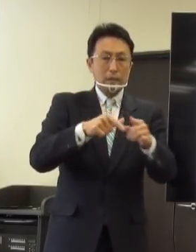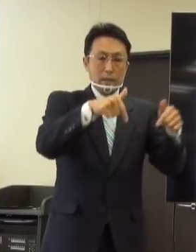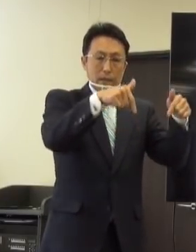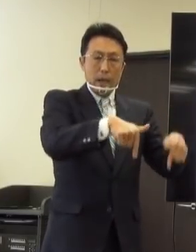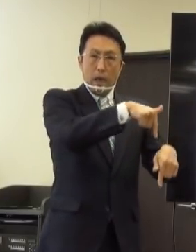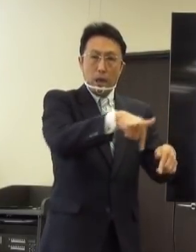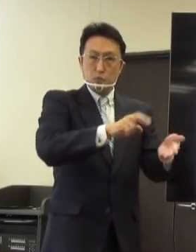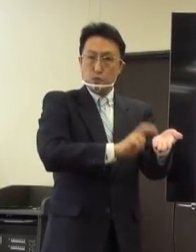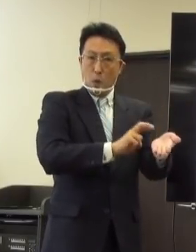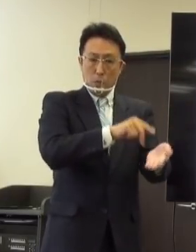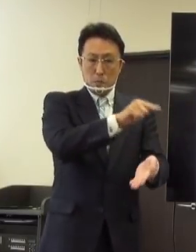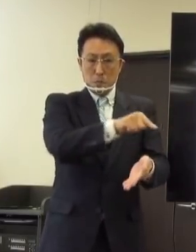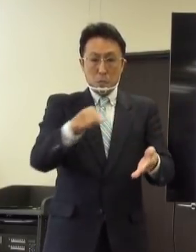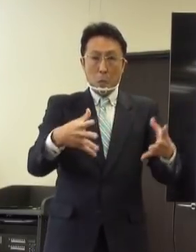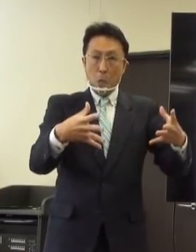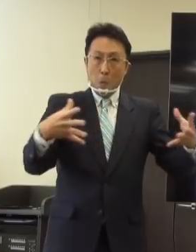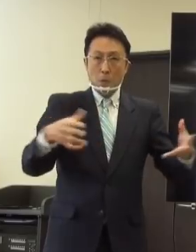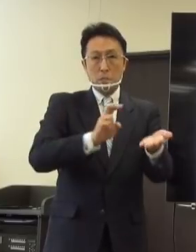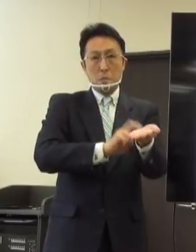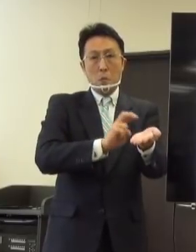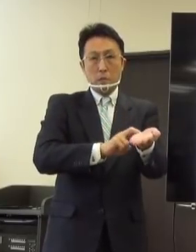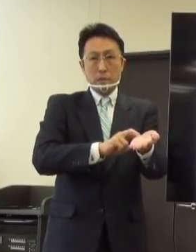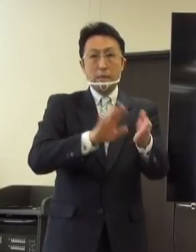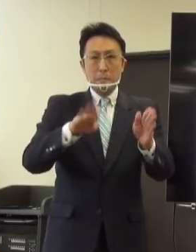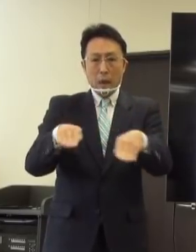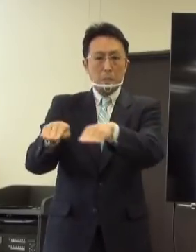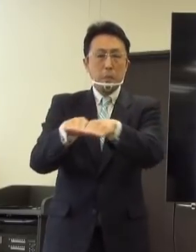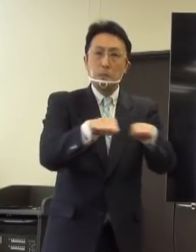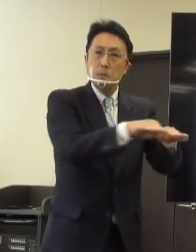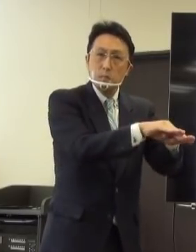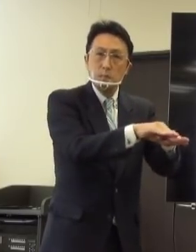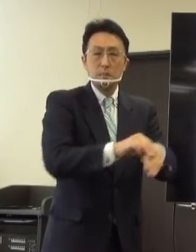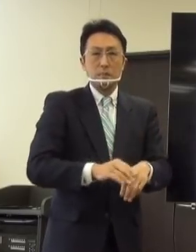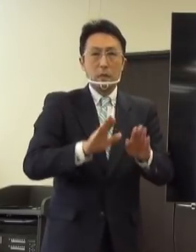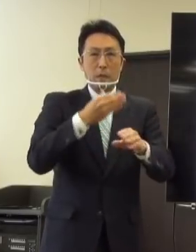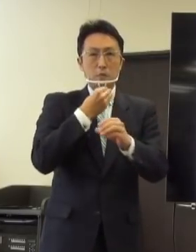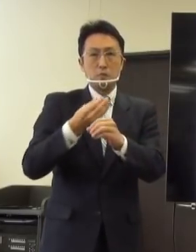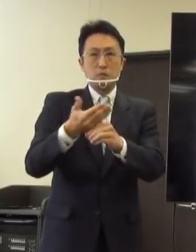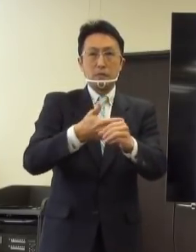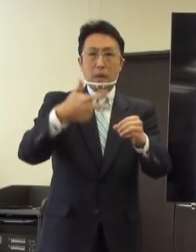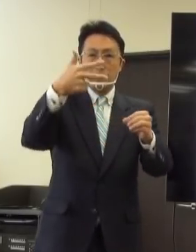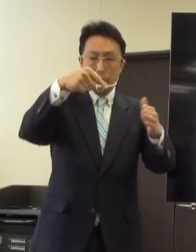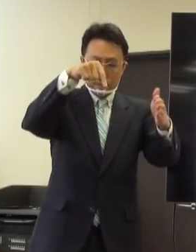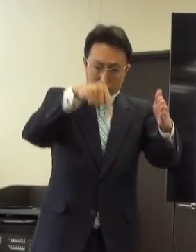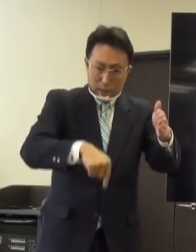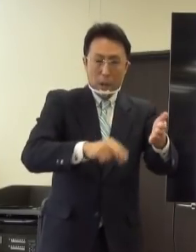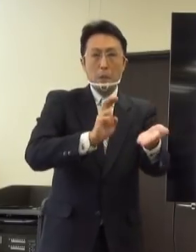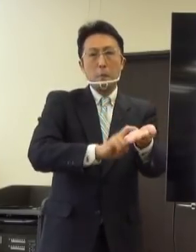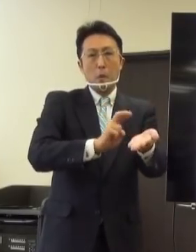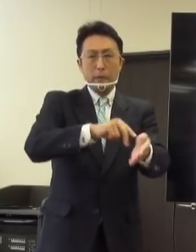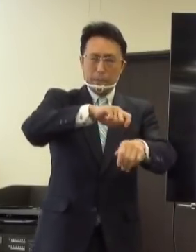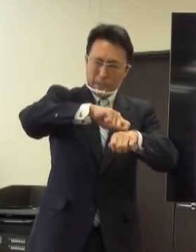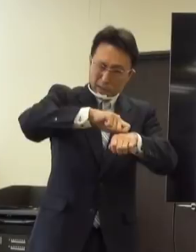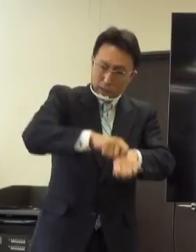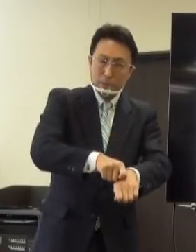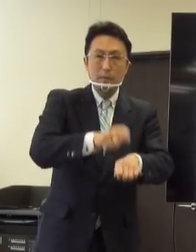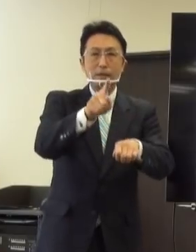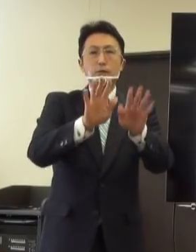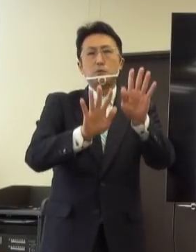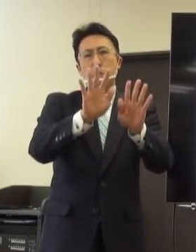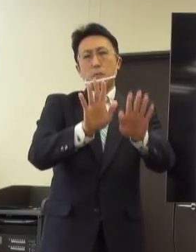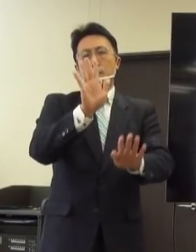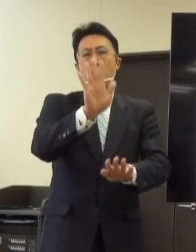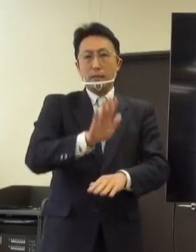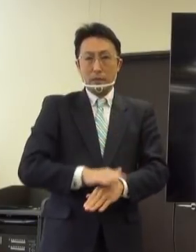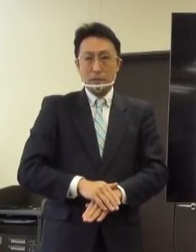。市内の医療体制は非常に厳しい状況が続いており、さらに逼迫して救